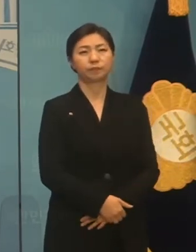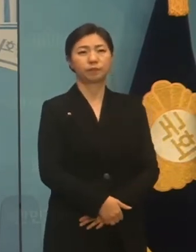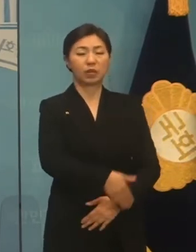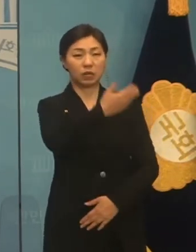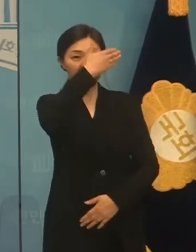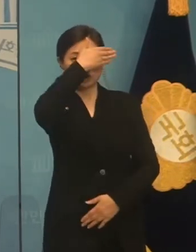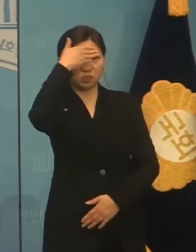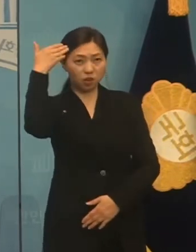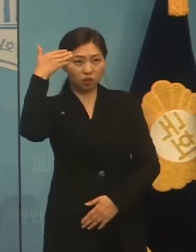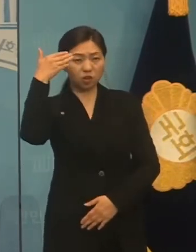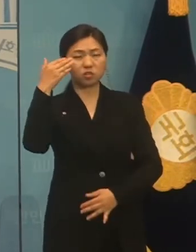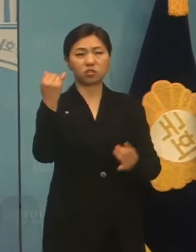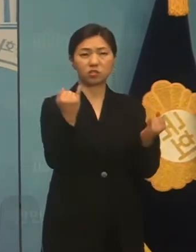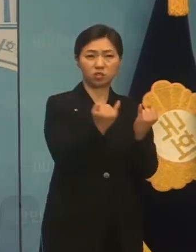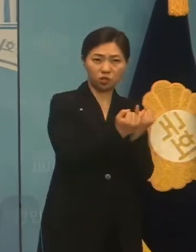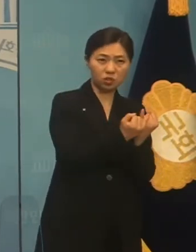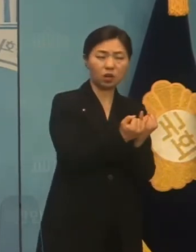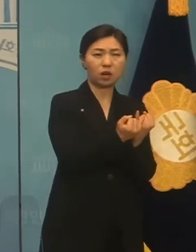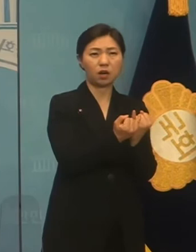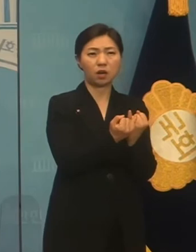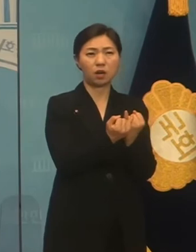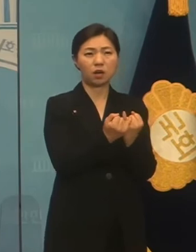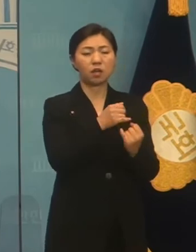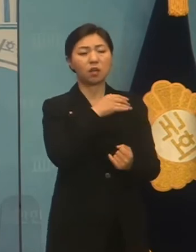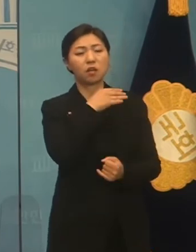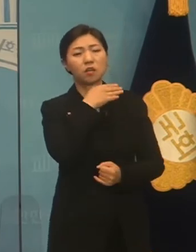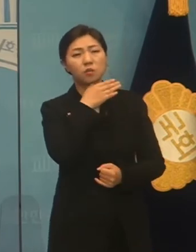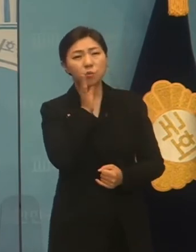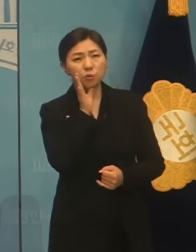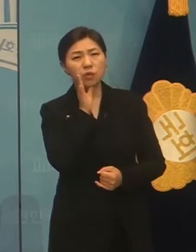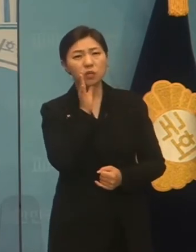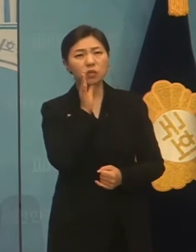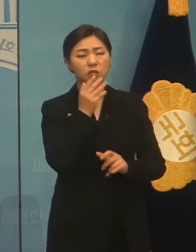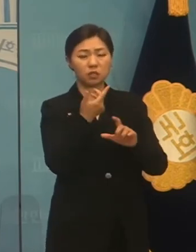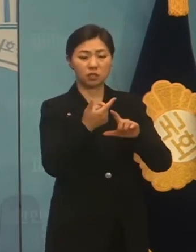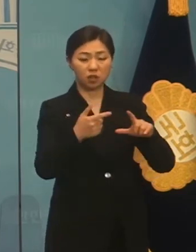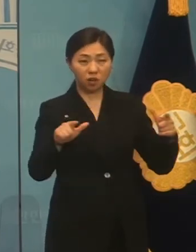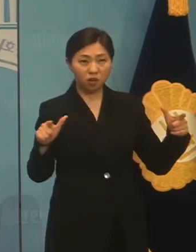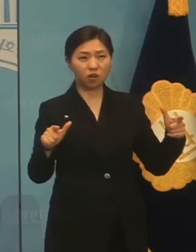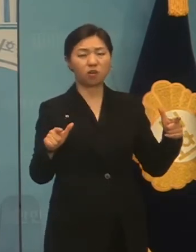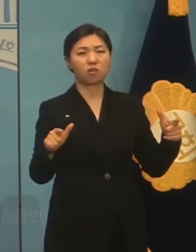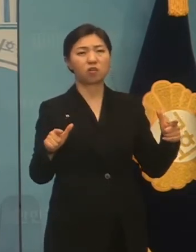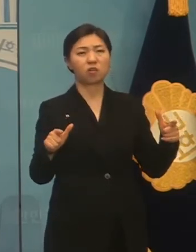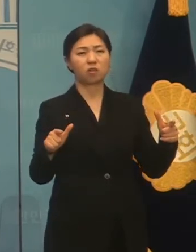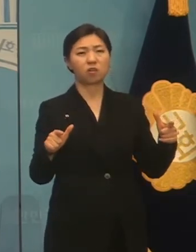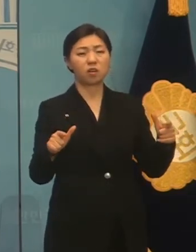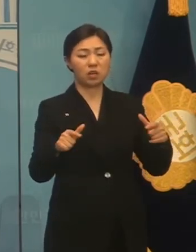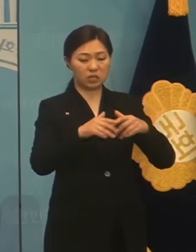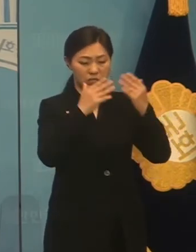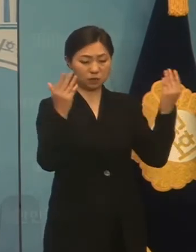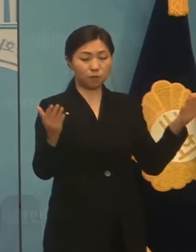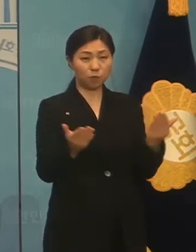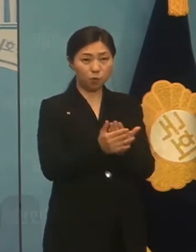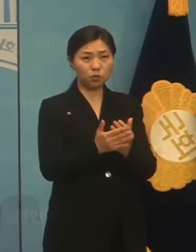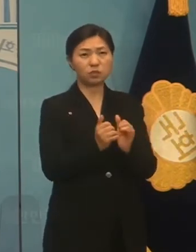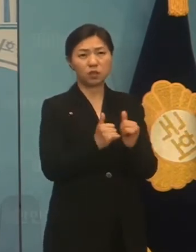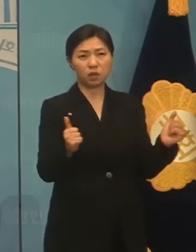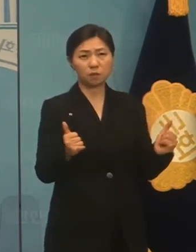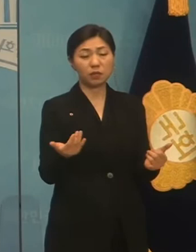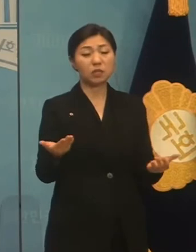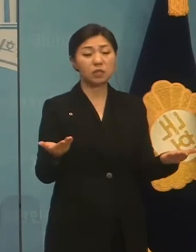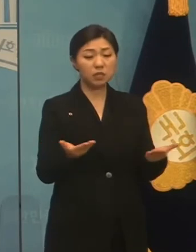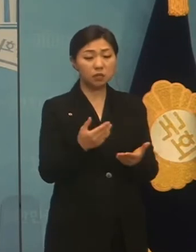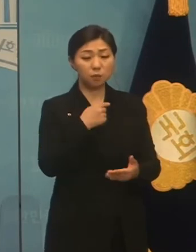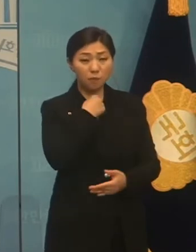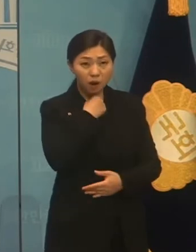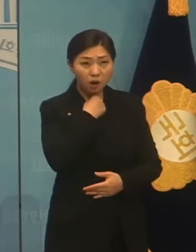청년, 여성, 장년, 노인 등 일하고 싶어하는 모든 분들이 일할 수